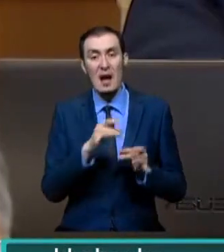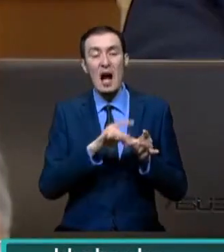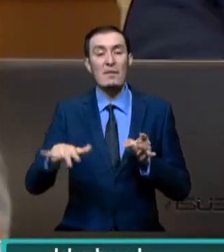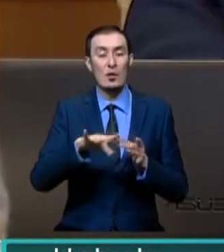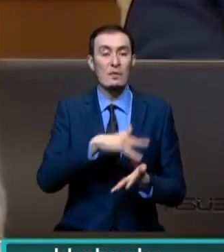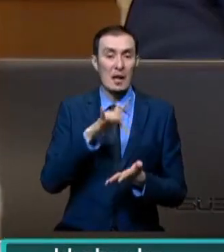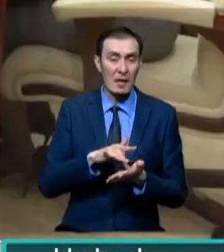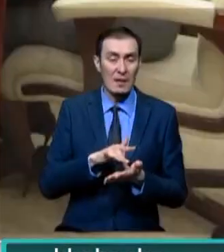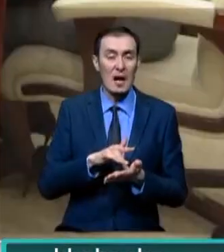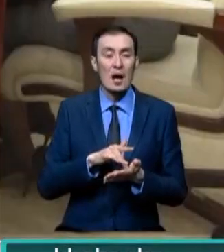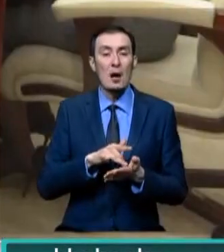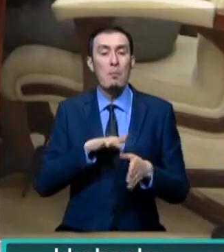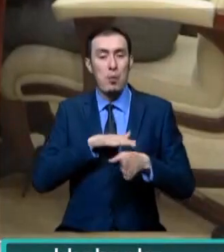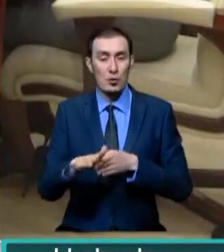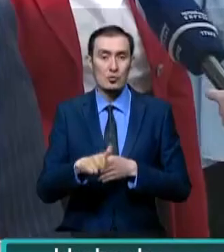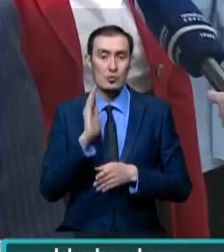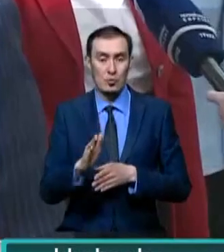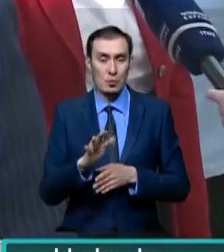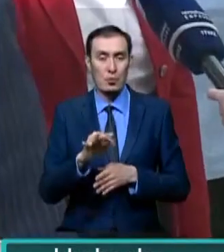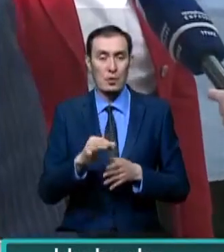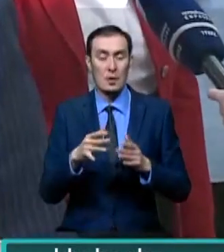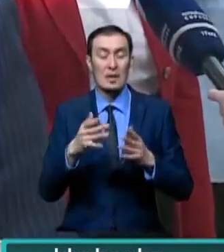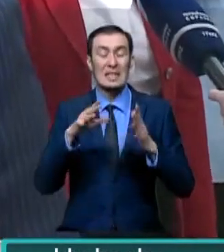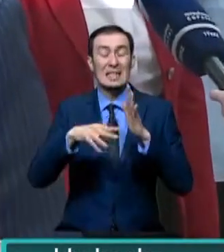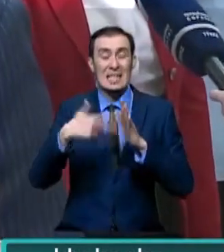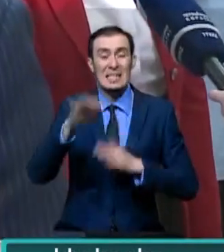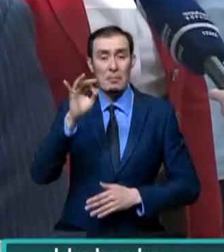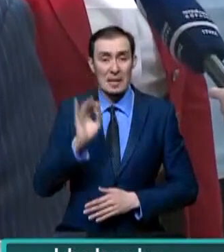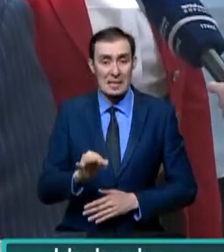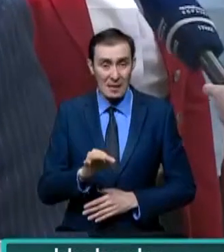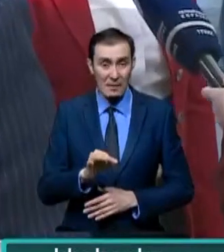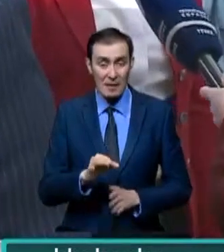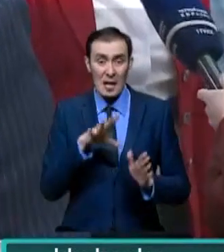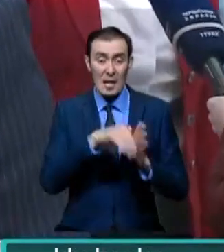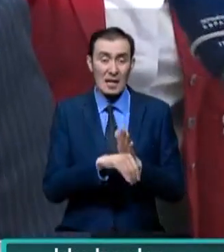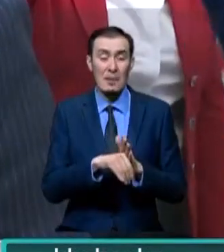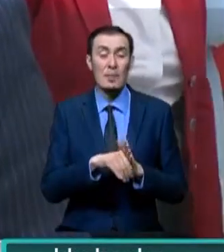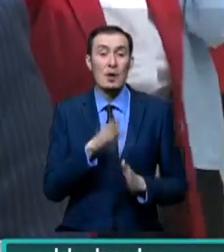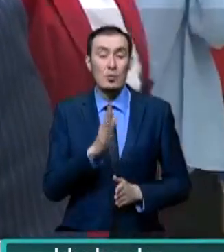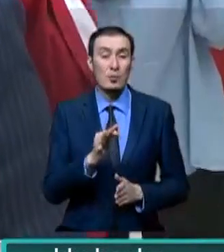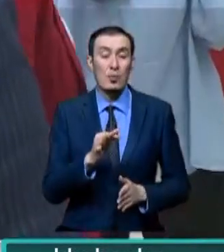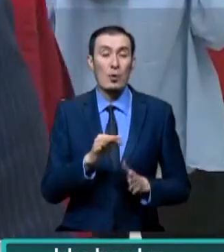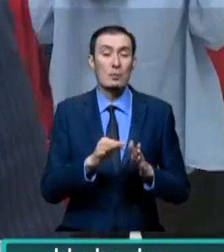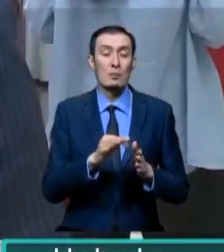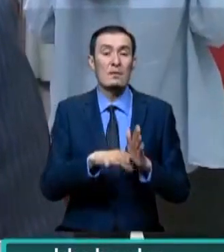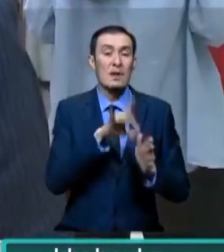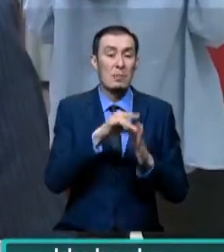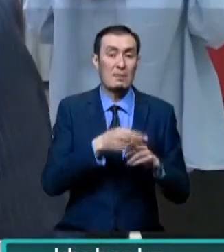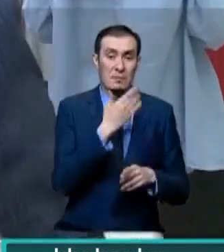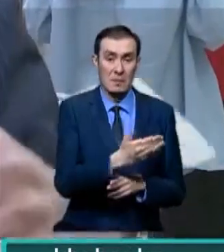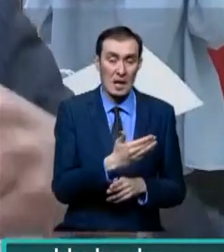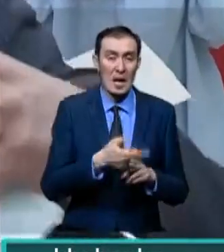и городах мажоритарно полностью. 30% мажоритарников, да, это такой